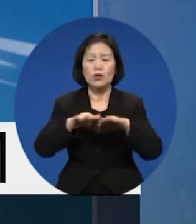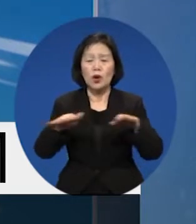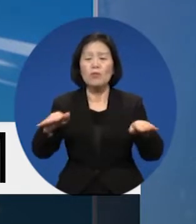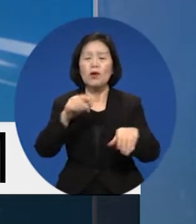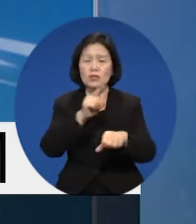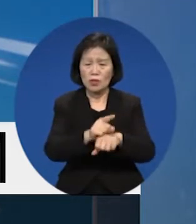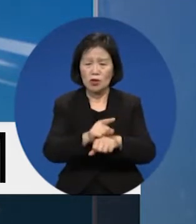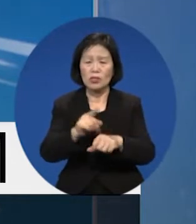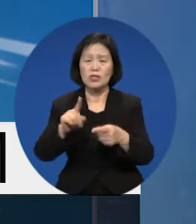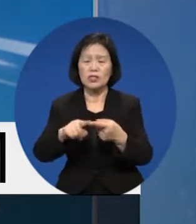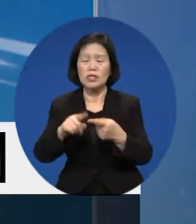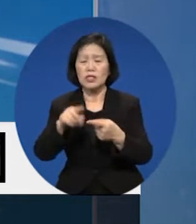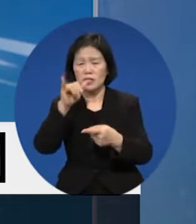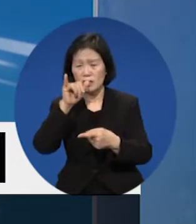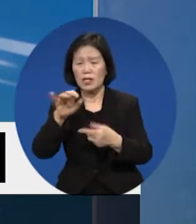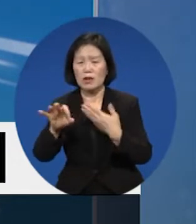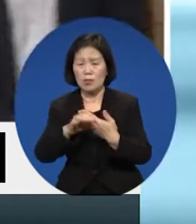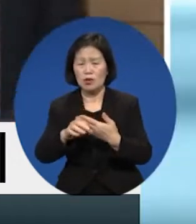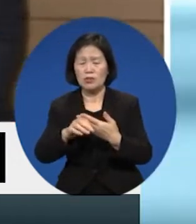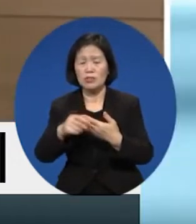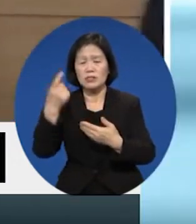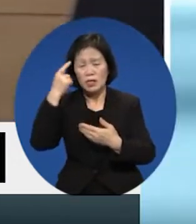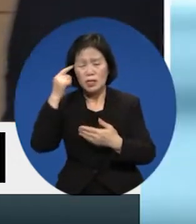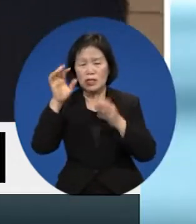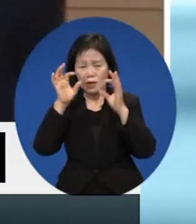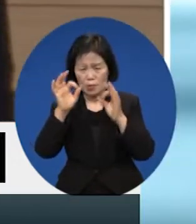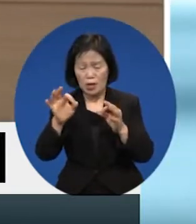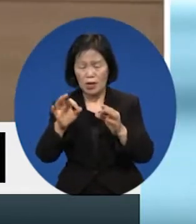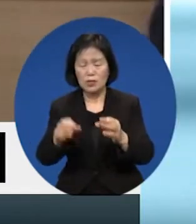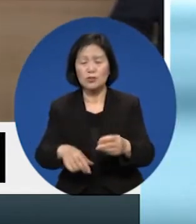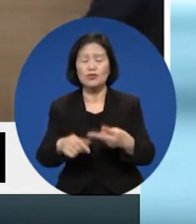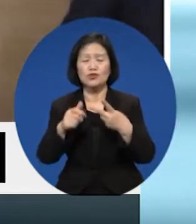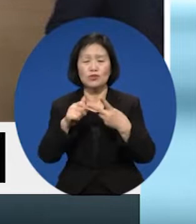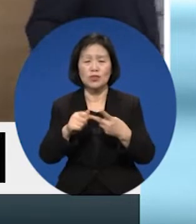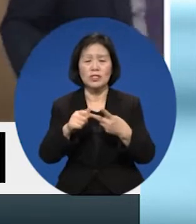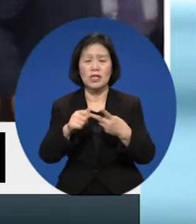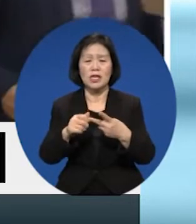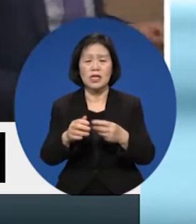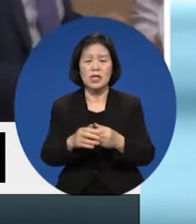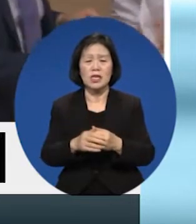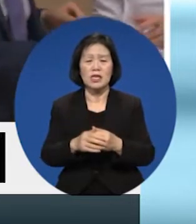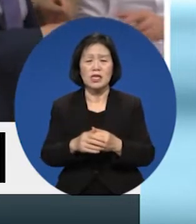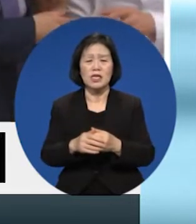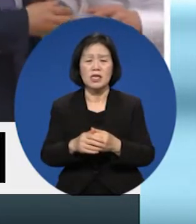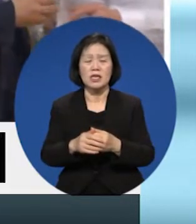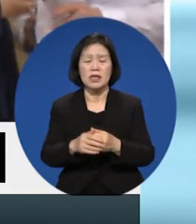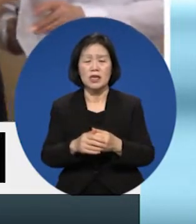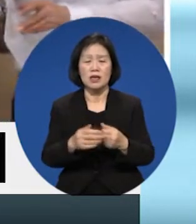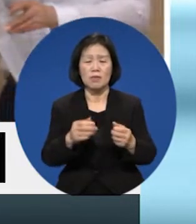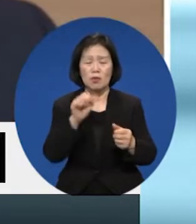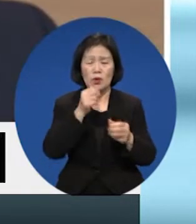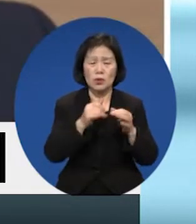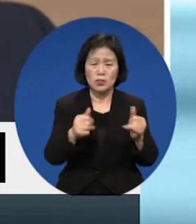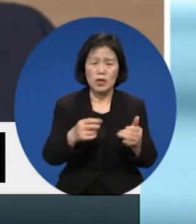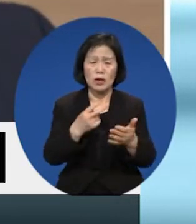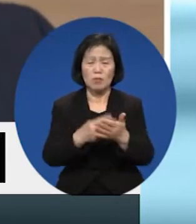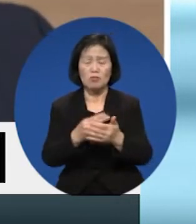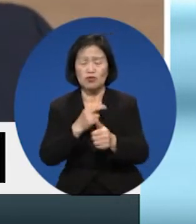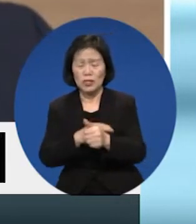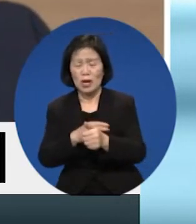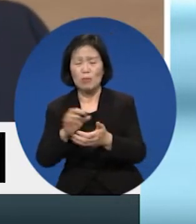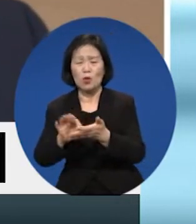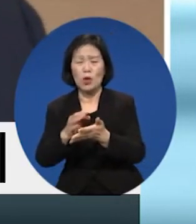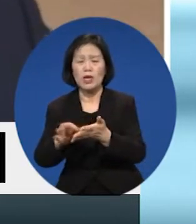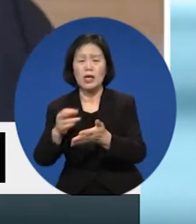뭐 그런 부분들이 있다면 그건 적극 고려해야겠죠. 근데 아까 말씀하신 것 중에 이거는 뭐 변호사, 법무사, 뭐 회계사 이런